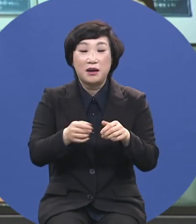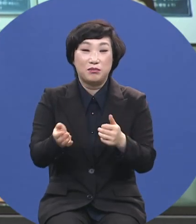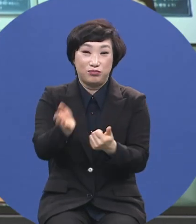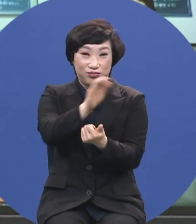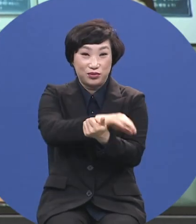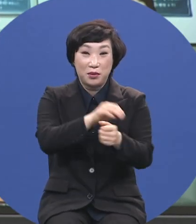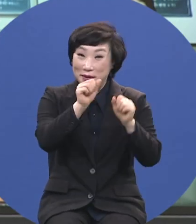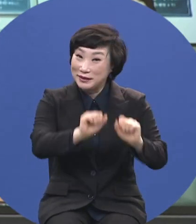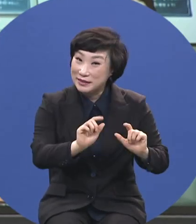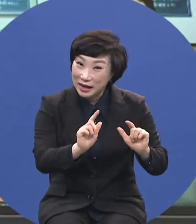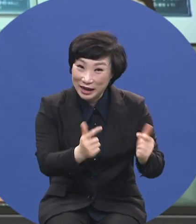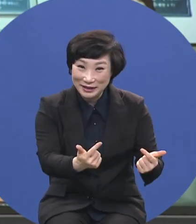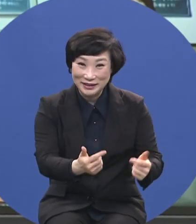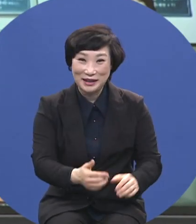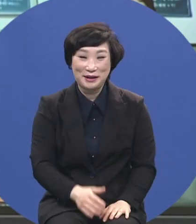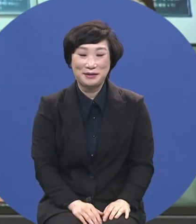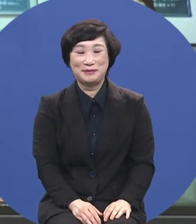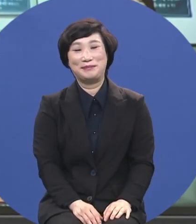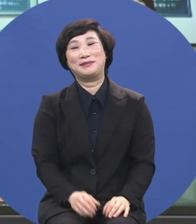계시지 않다.